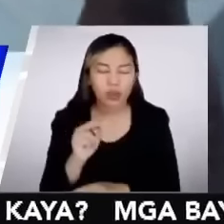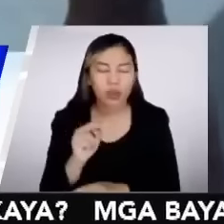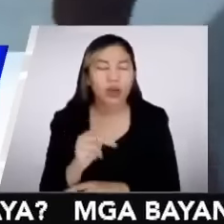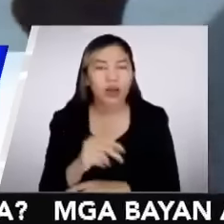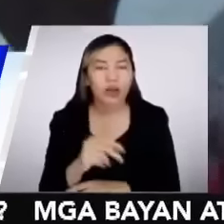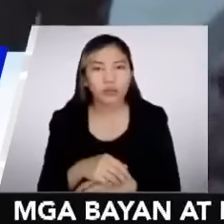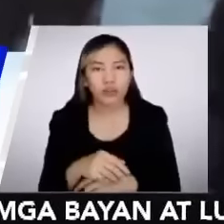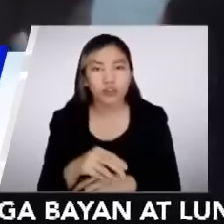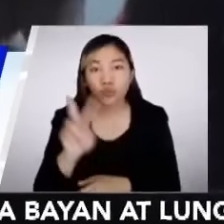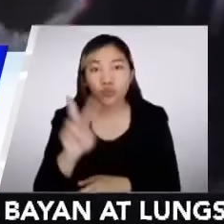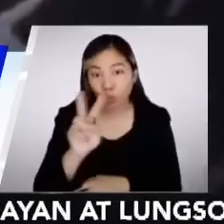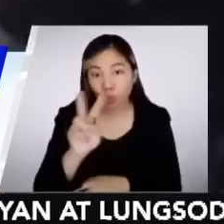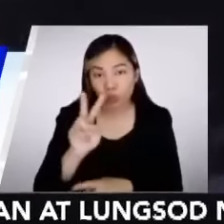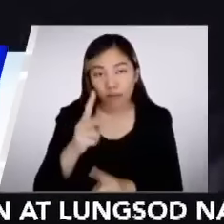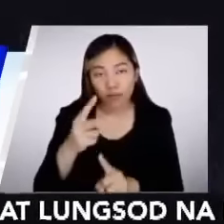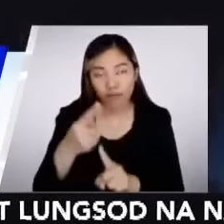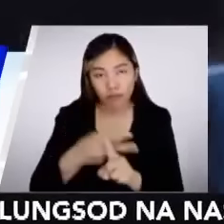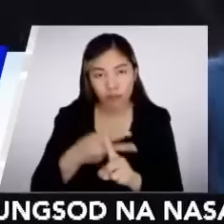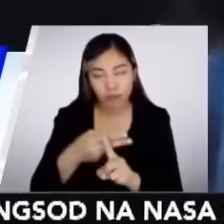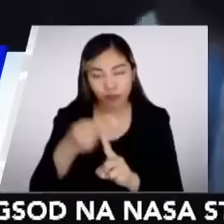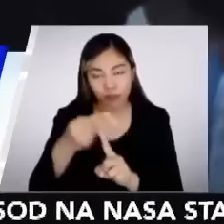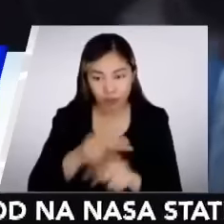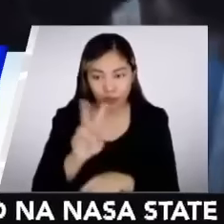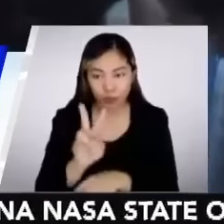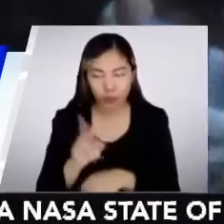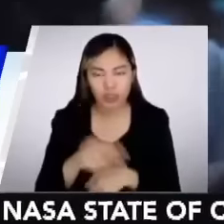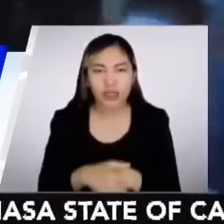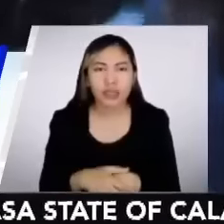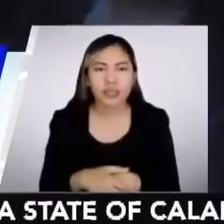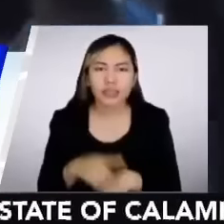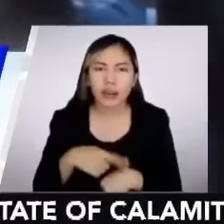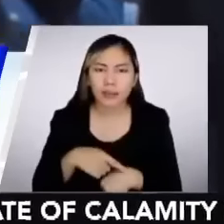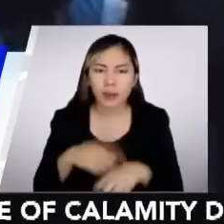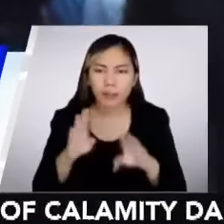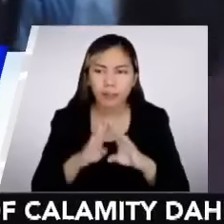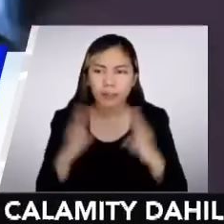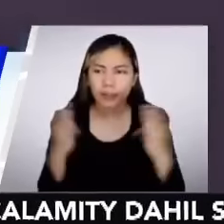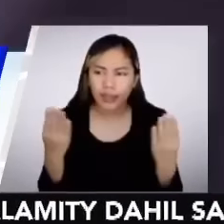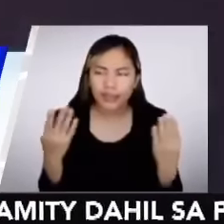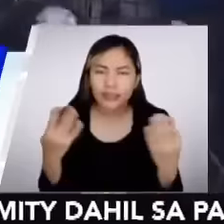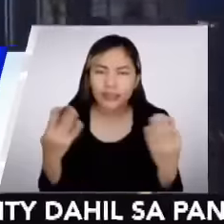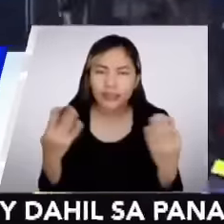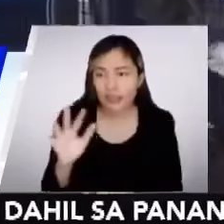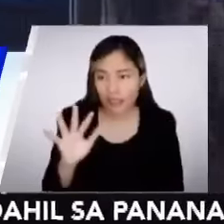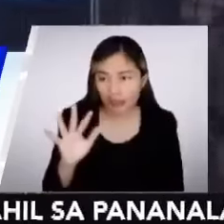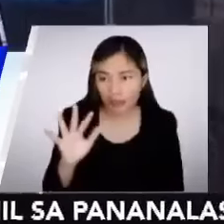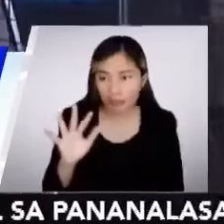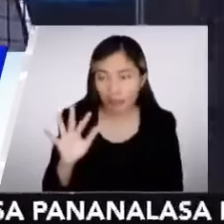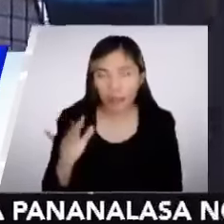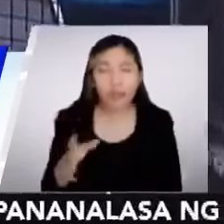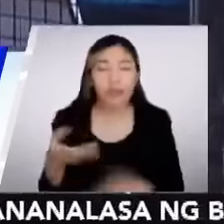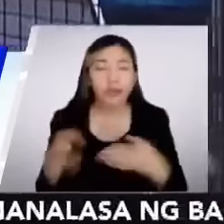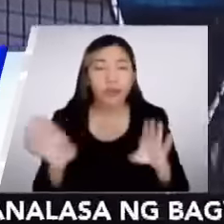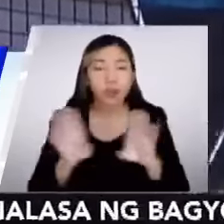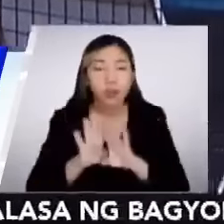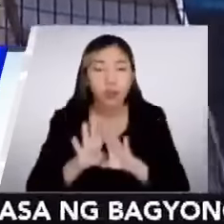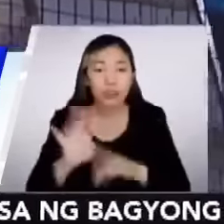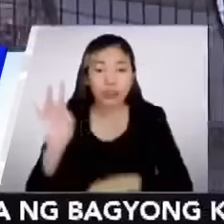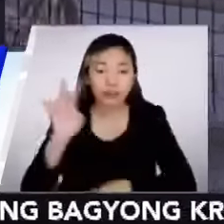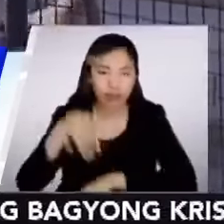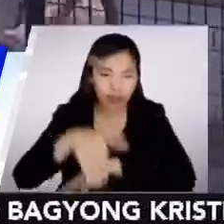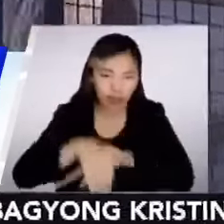araw magbubukas ang Manila North Cemetery. At magsasara ito hanggang alas 7 ng gabi. Noong isang taon, Rafi, kung iyong